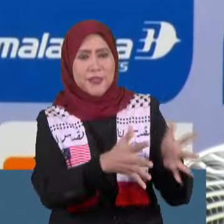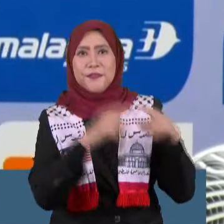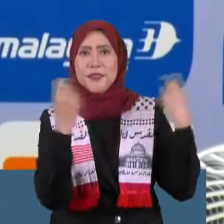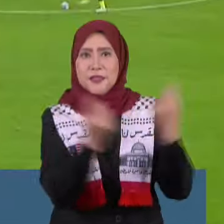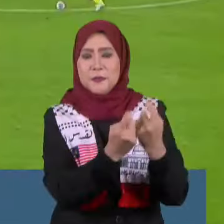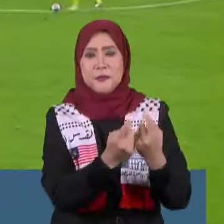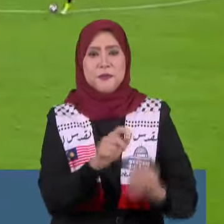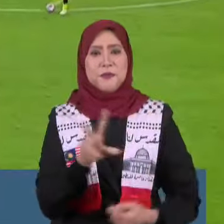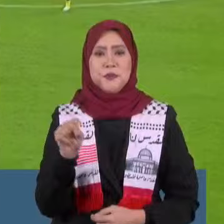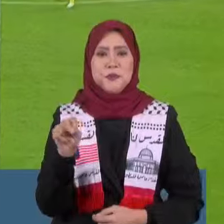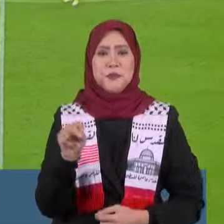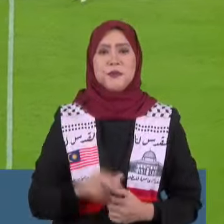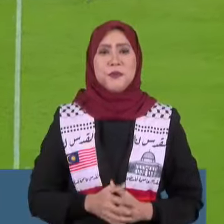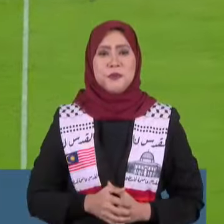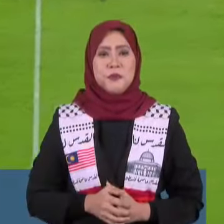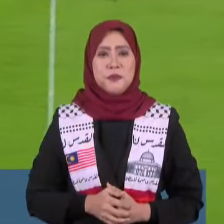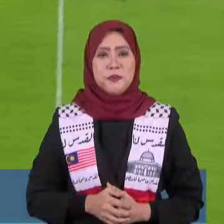This is what I'm saying.